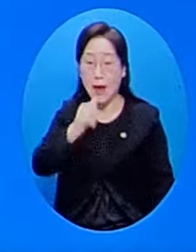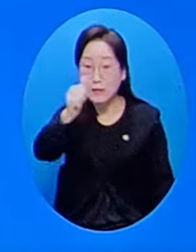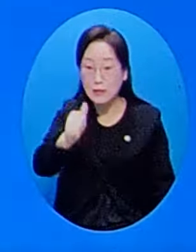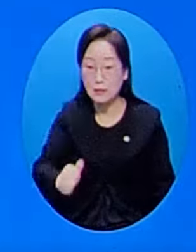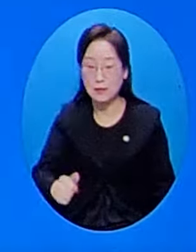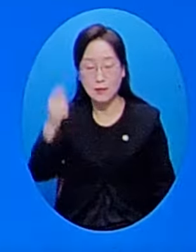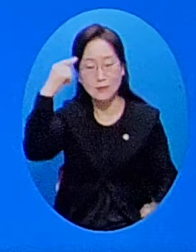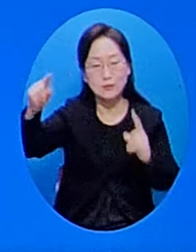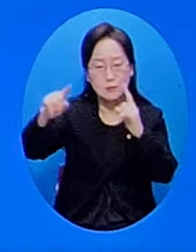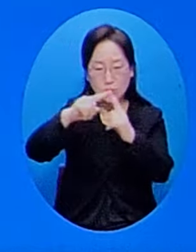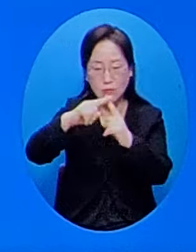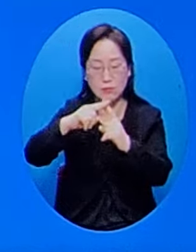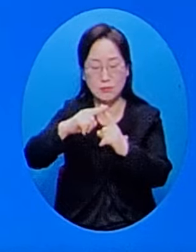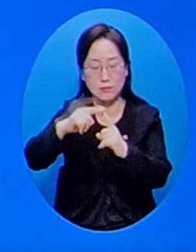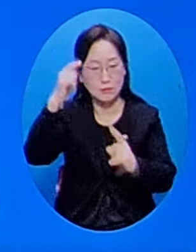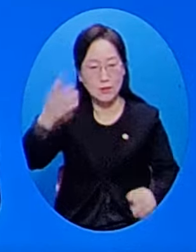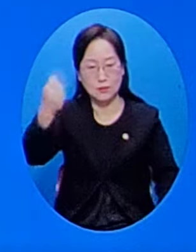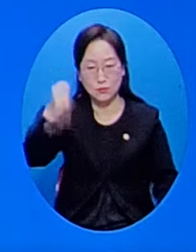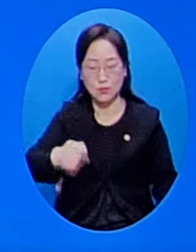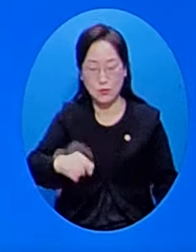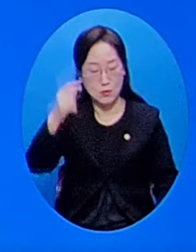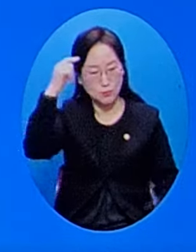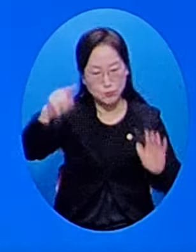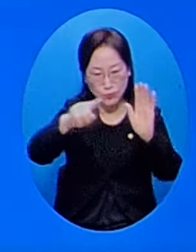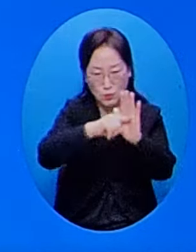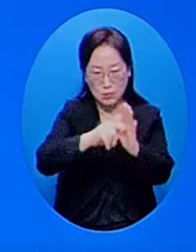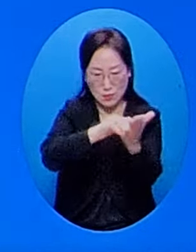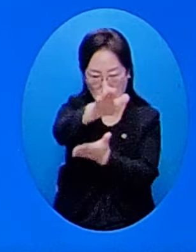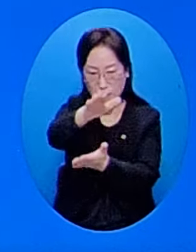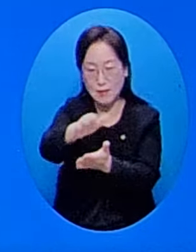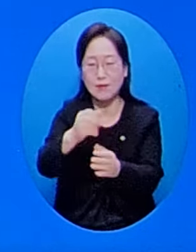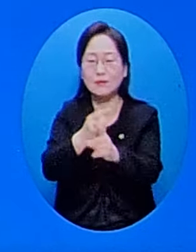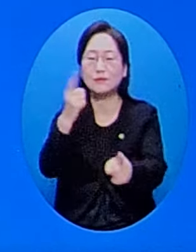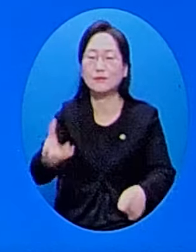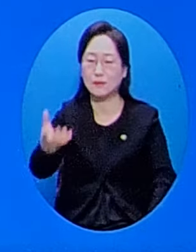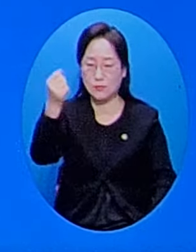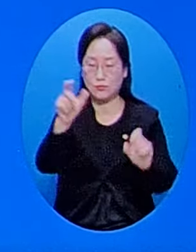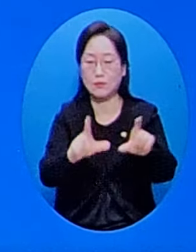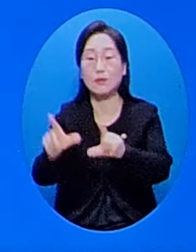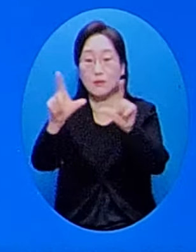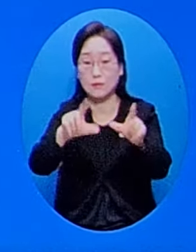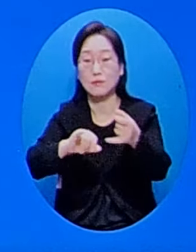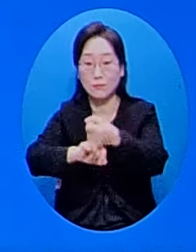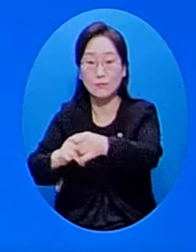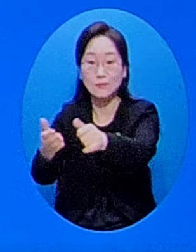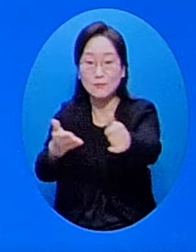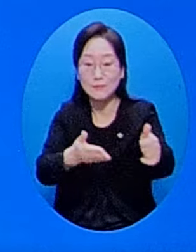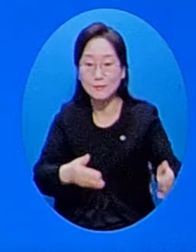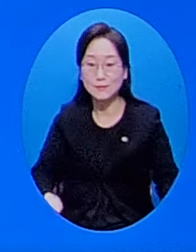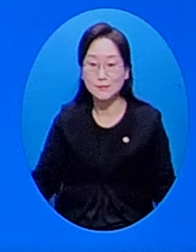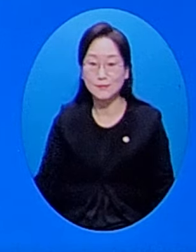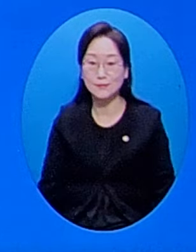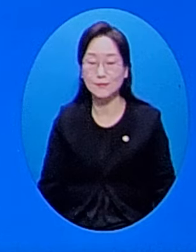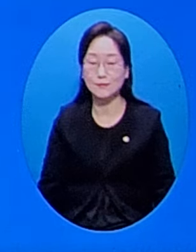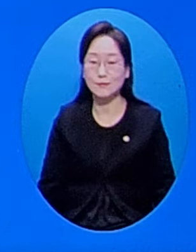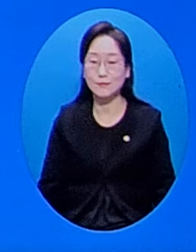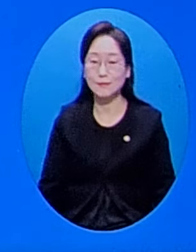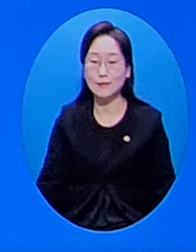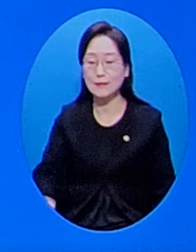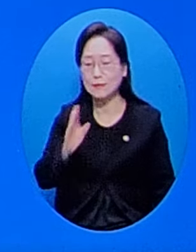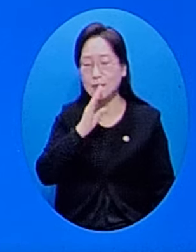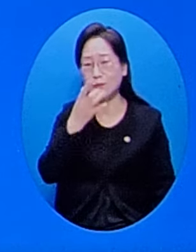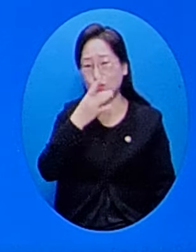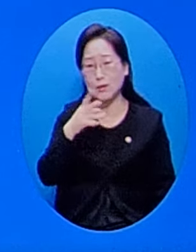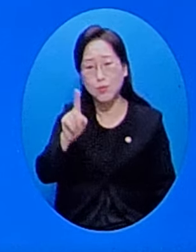절대 긍정의 생각을 가지고 부정의 생각을 물리치고 승리의 삶을 살아가는 우리 모두가 되어야 하는 것입니다. 참으로